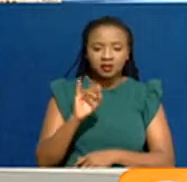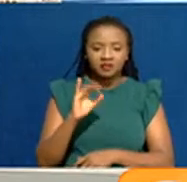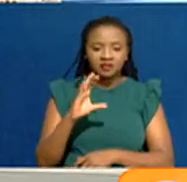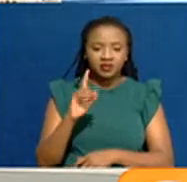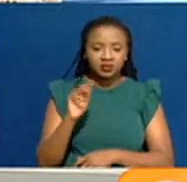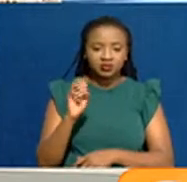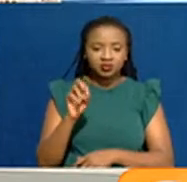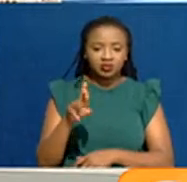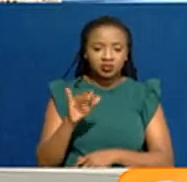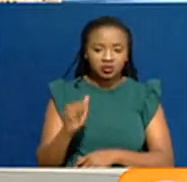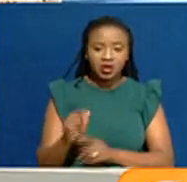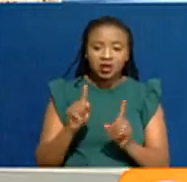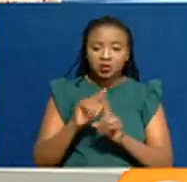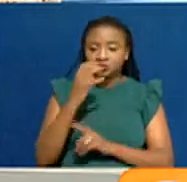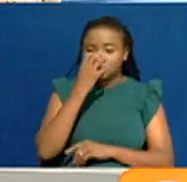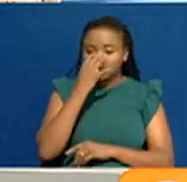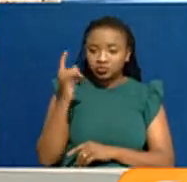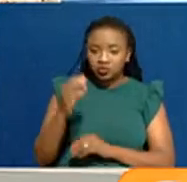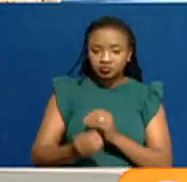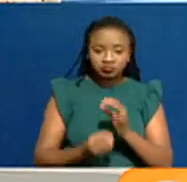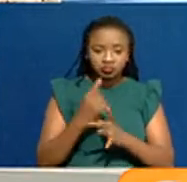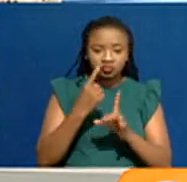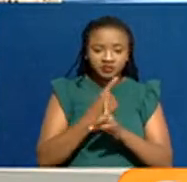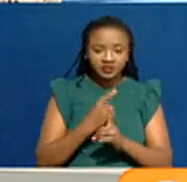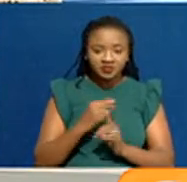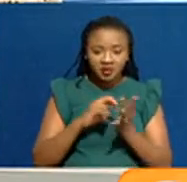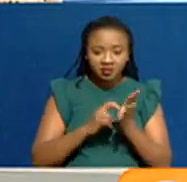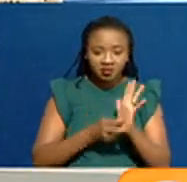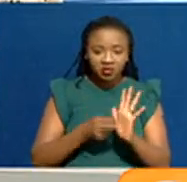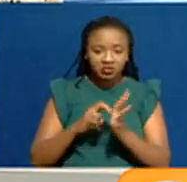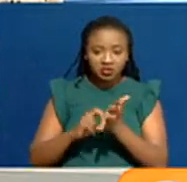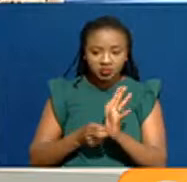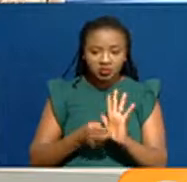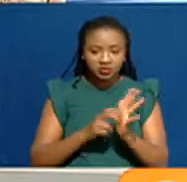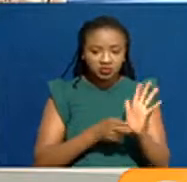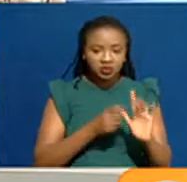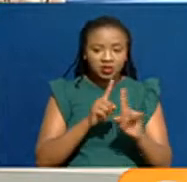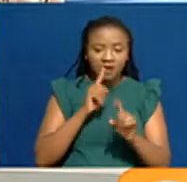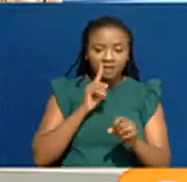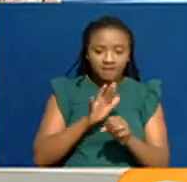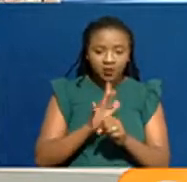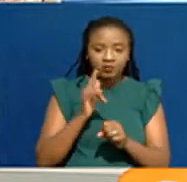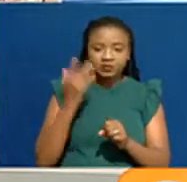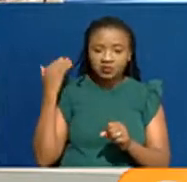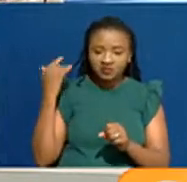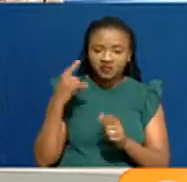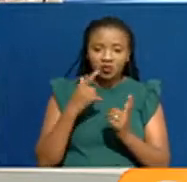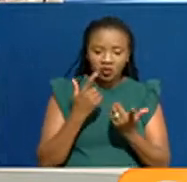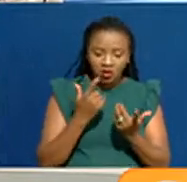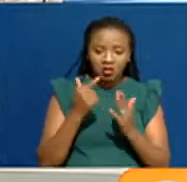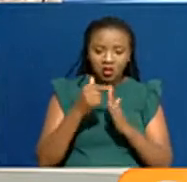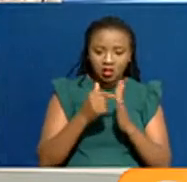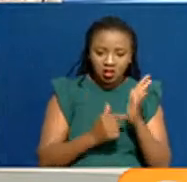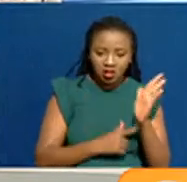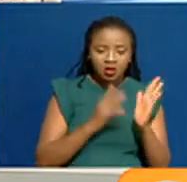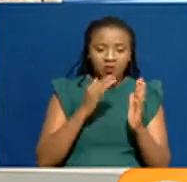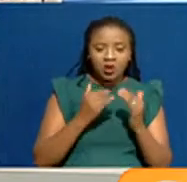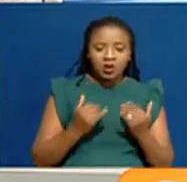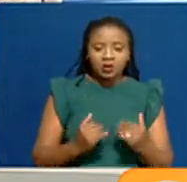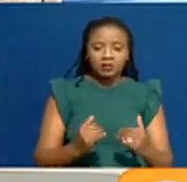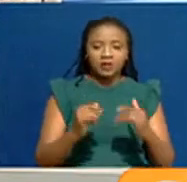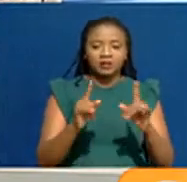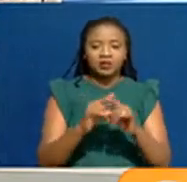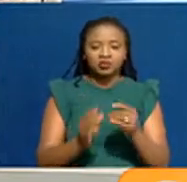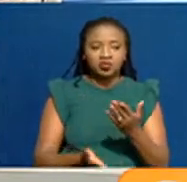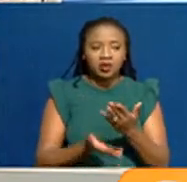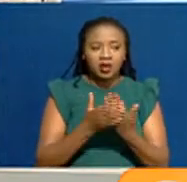maeneo ya magharibi, Rais Ruto amezindua miradi ya uvuvi huku akiahidi kutimiza aliyosema kwenye manifesto yake na kukuza uchumi wa bahari